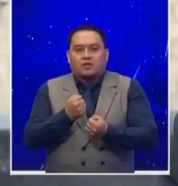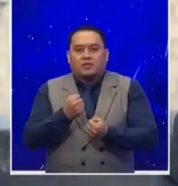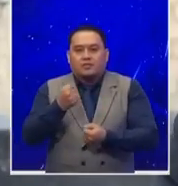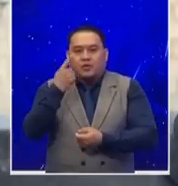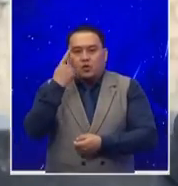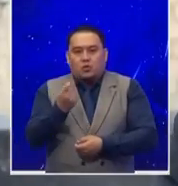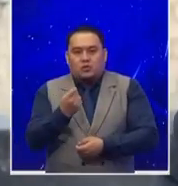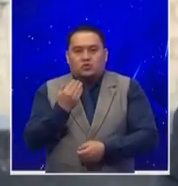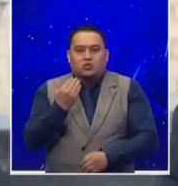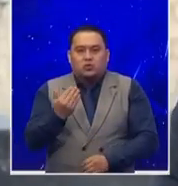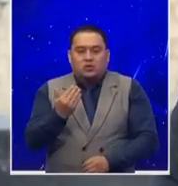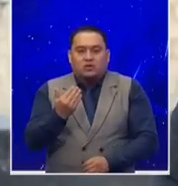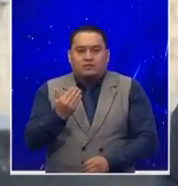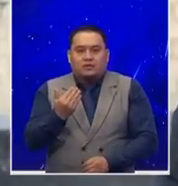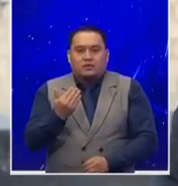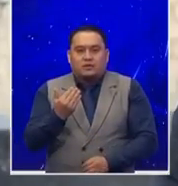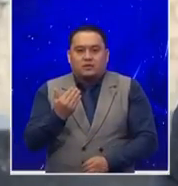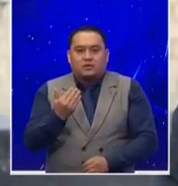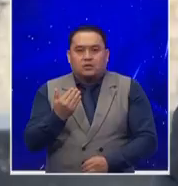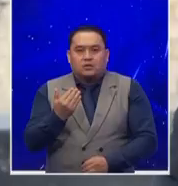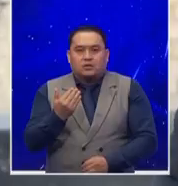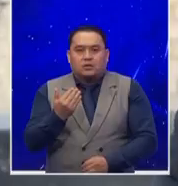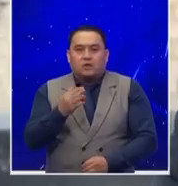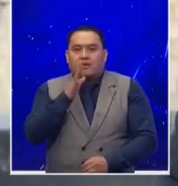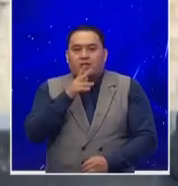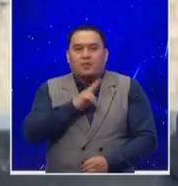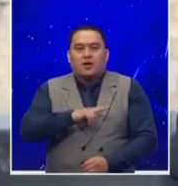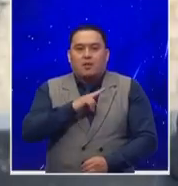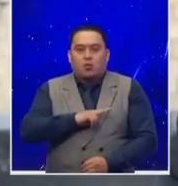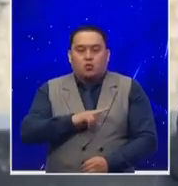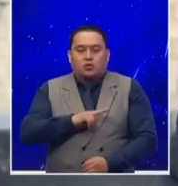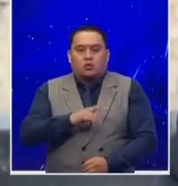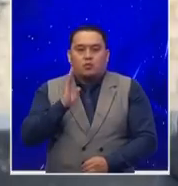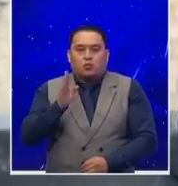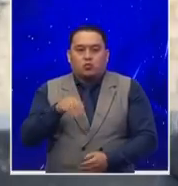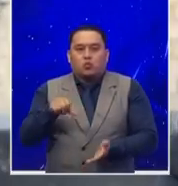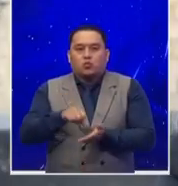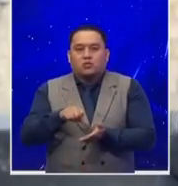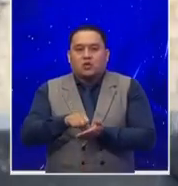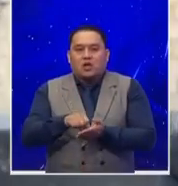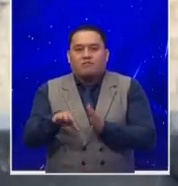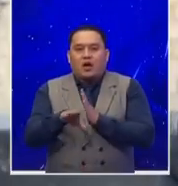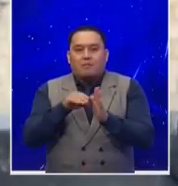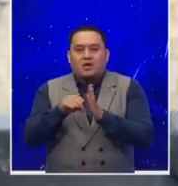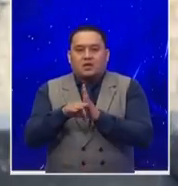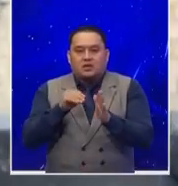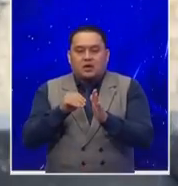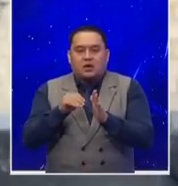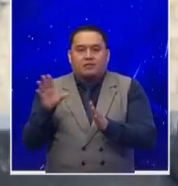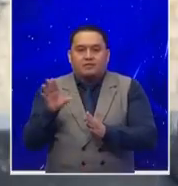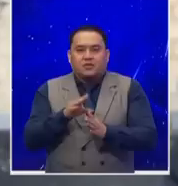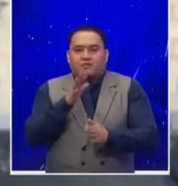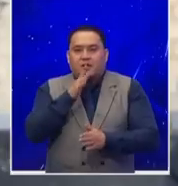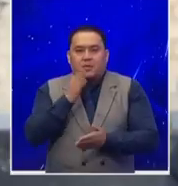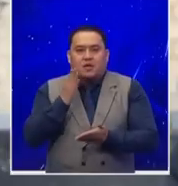проинструктированы. За время работы они тоже будут участвовать на выборах, у них время все